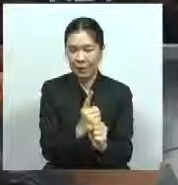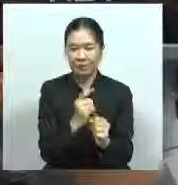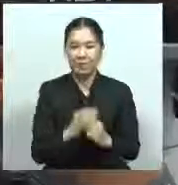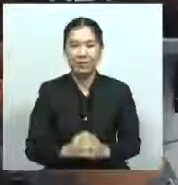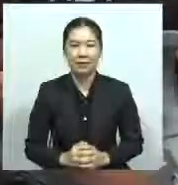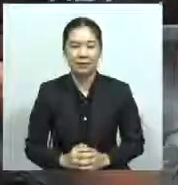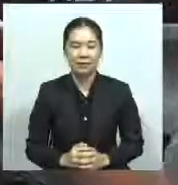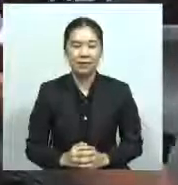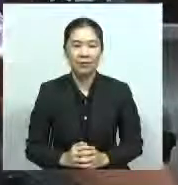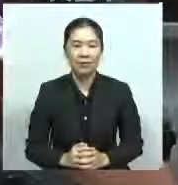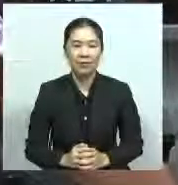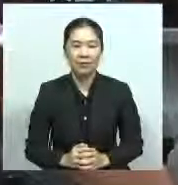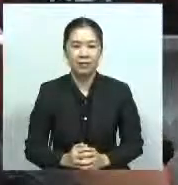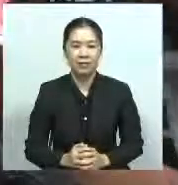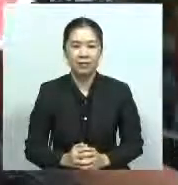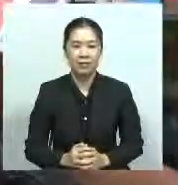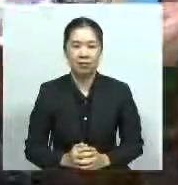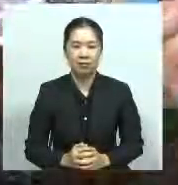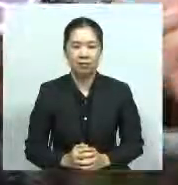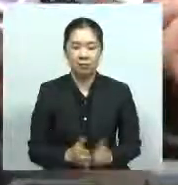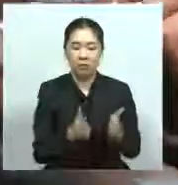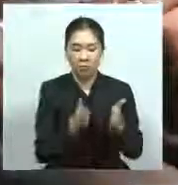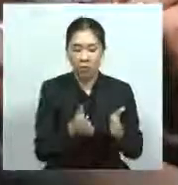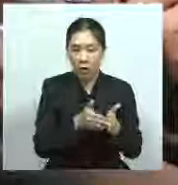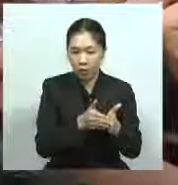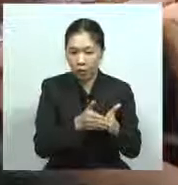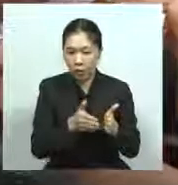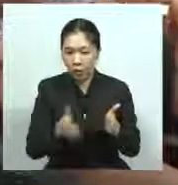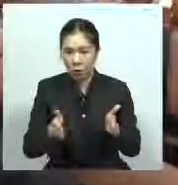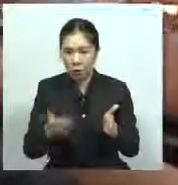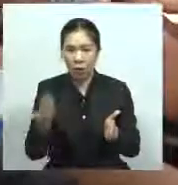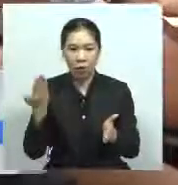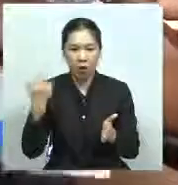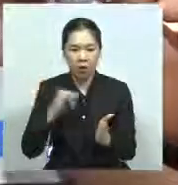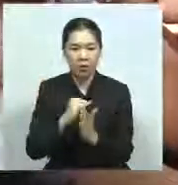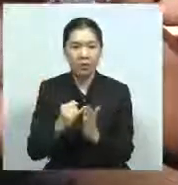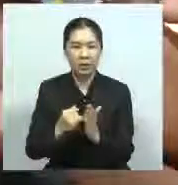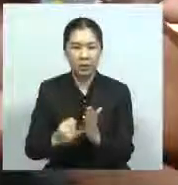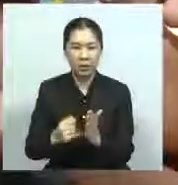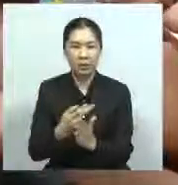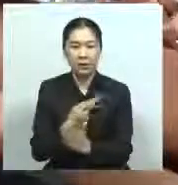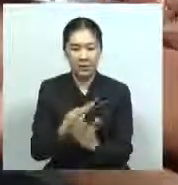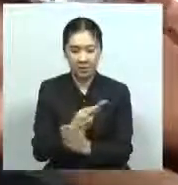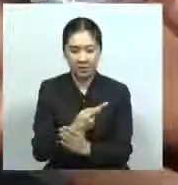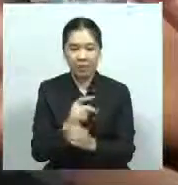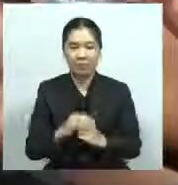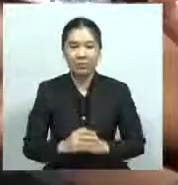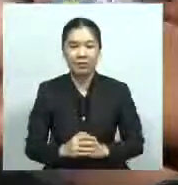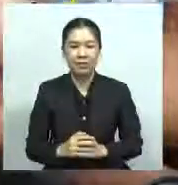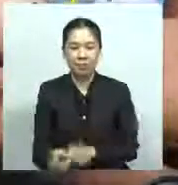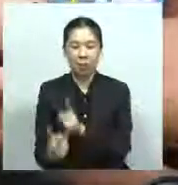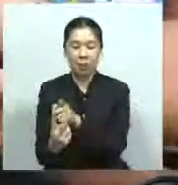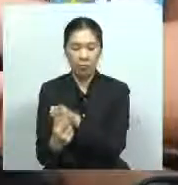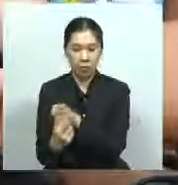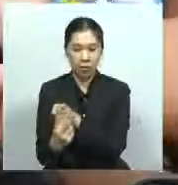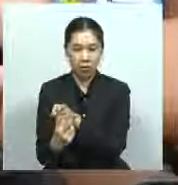าแล้วก็นับโทษต่อจากคดีของศาลจังหวัดทองผาภูมินะครับส่วนในส่วนของจำเลยที่2เ